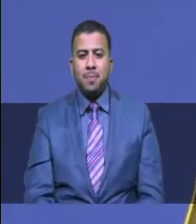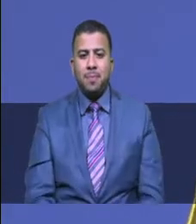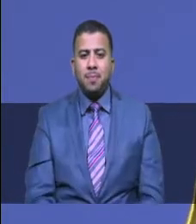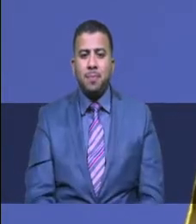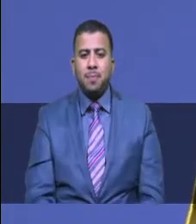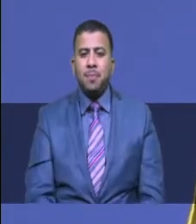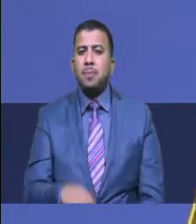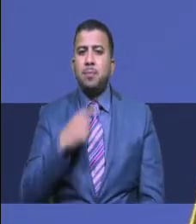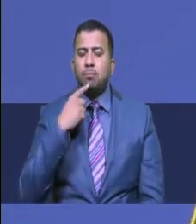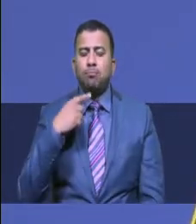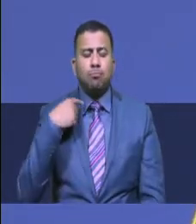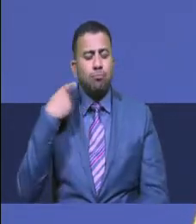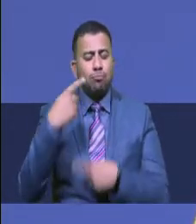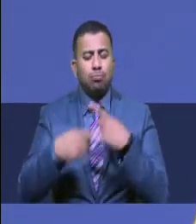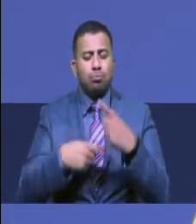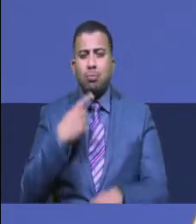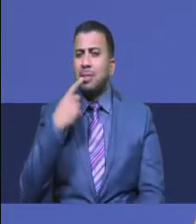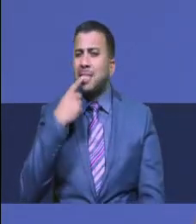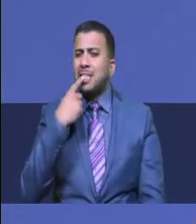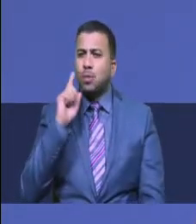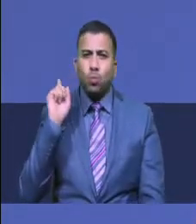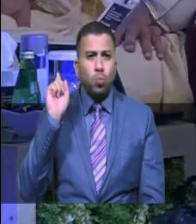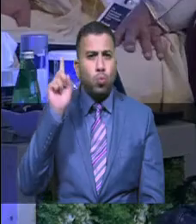وعلى مدى هذه السنوات